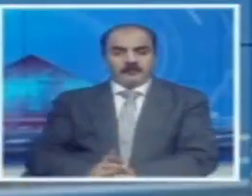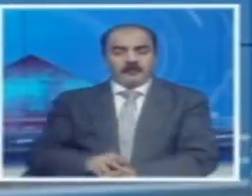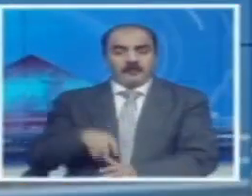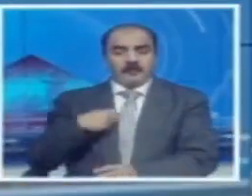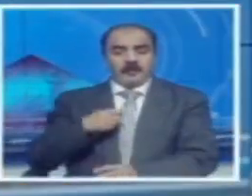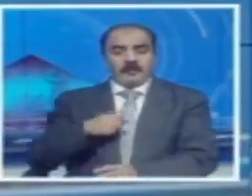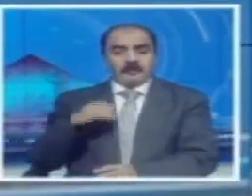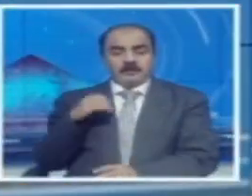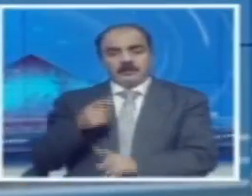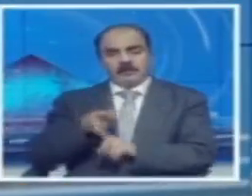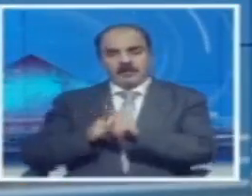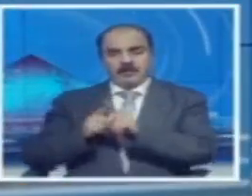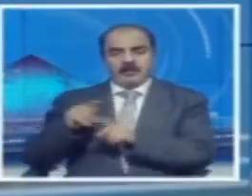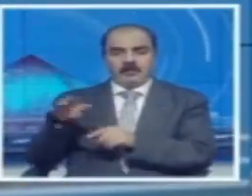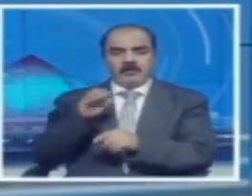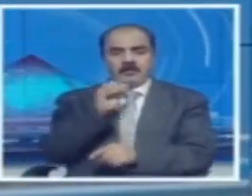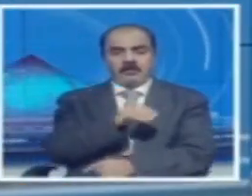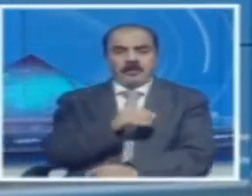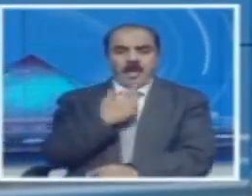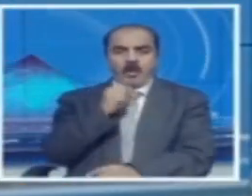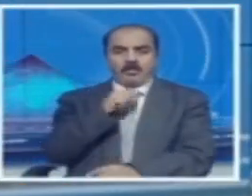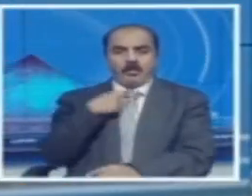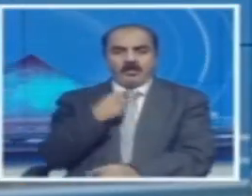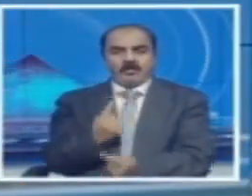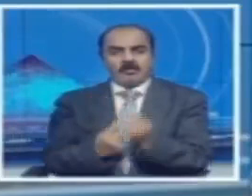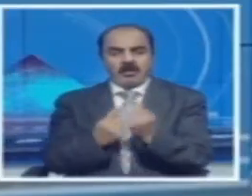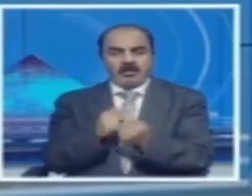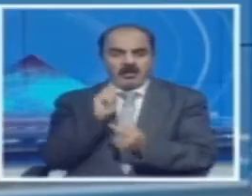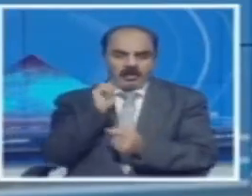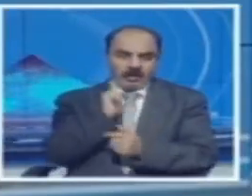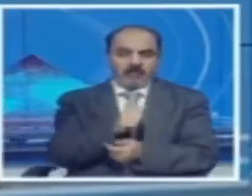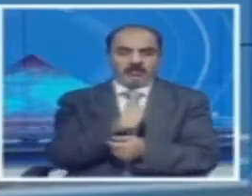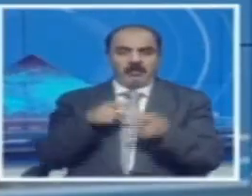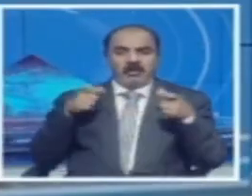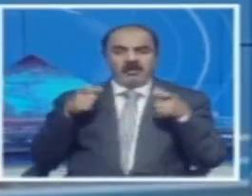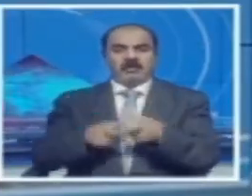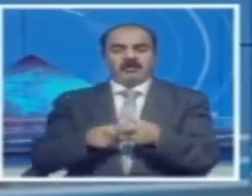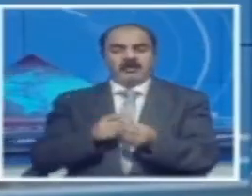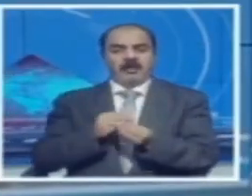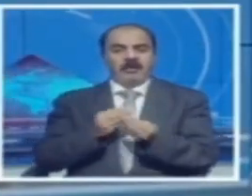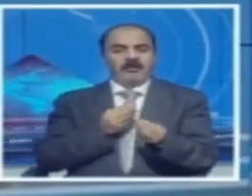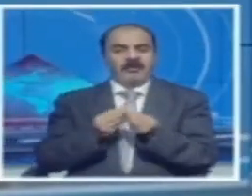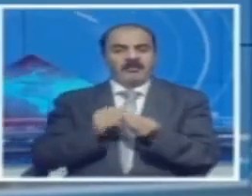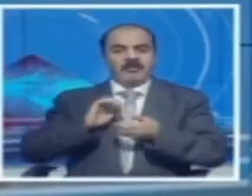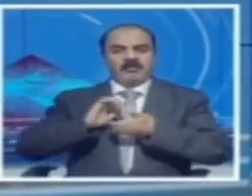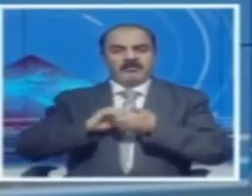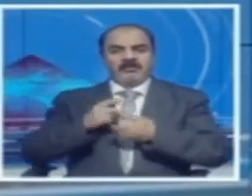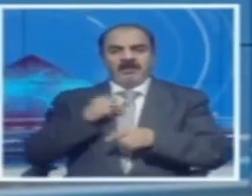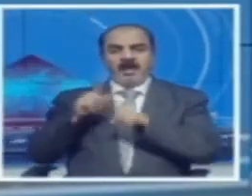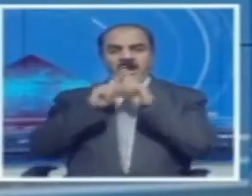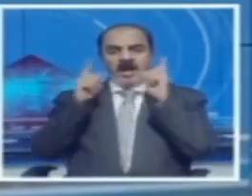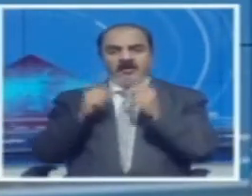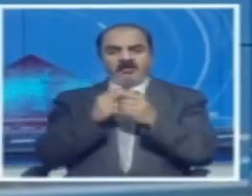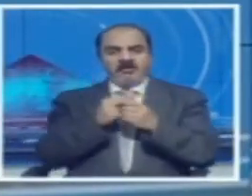نيابة عن الرئيس عبد الفتاح السيسي رئيس الجمهورية، شارك السيد القصير وزير الزراعة واستصلاح الأراضي في اجتماعات